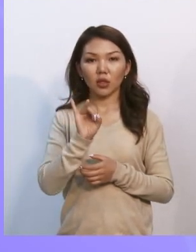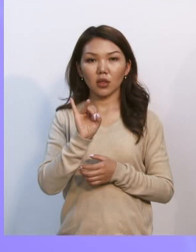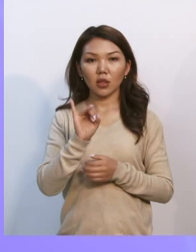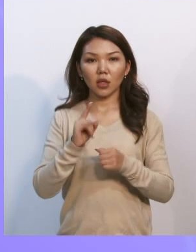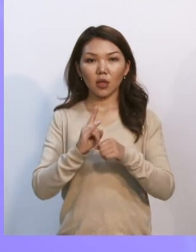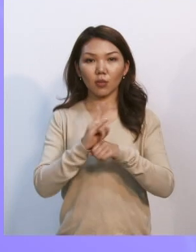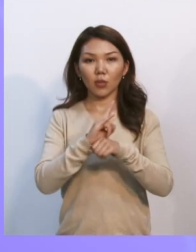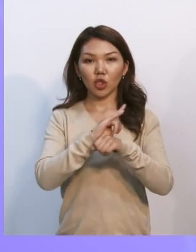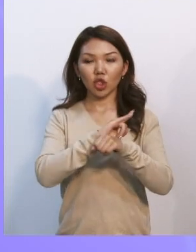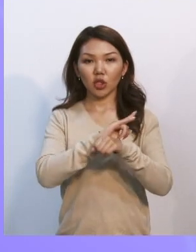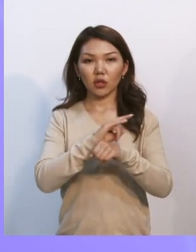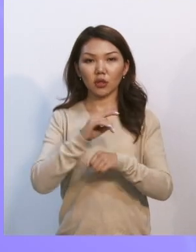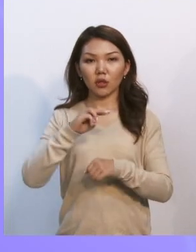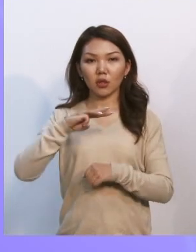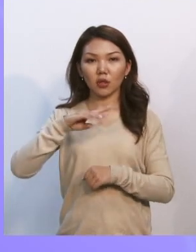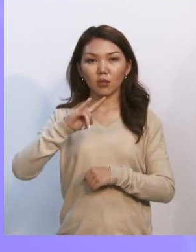Мышык,